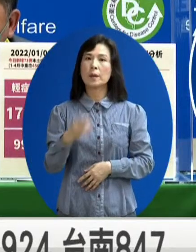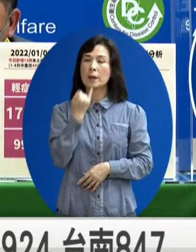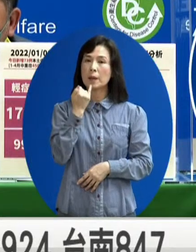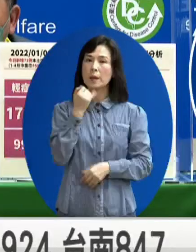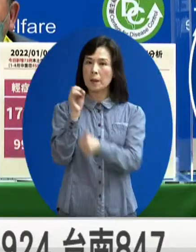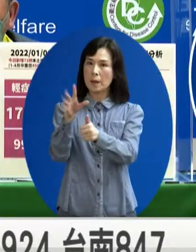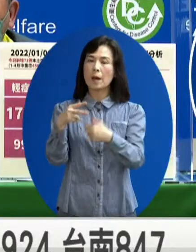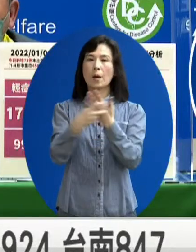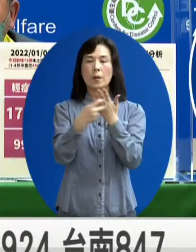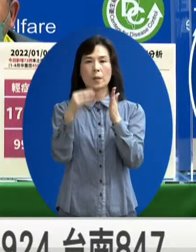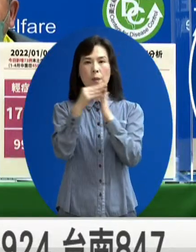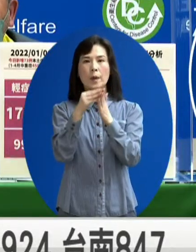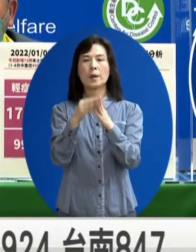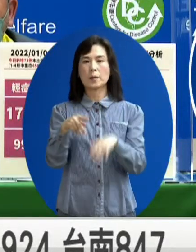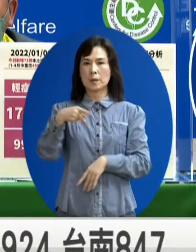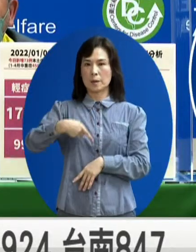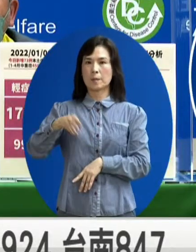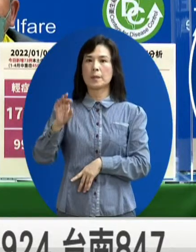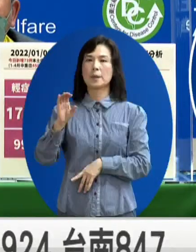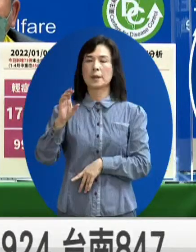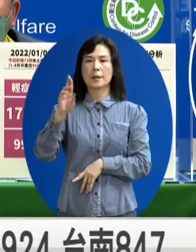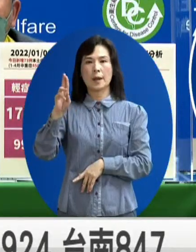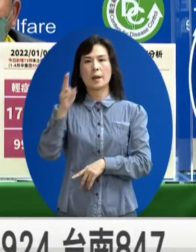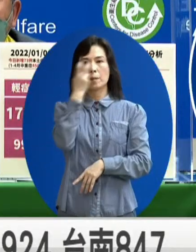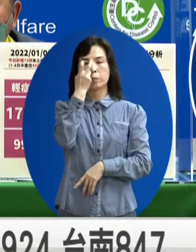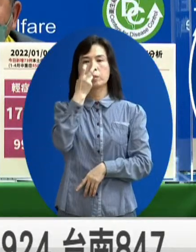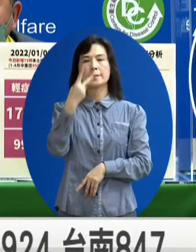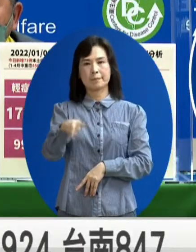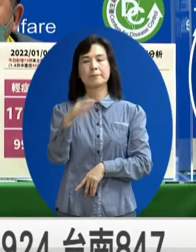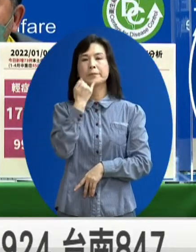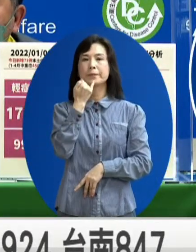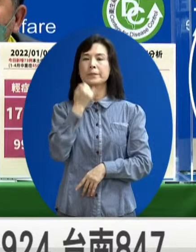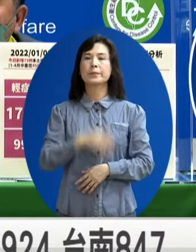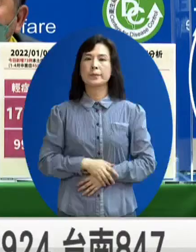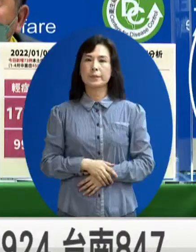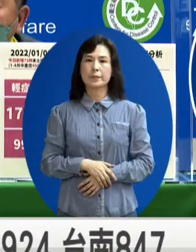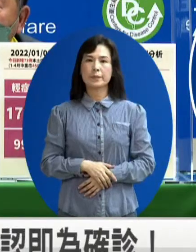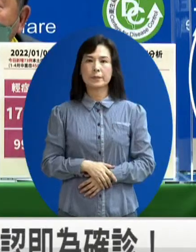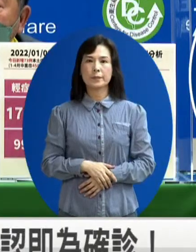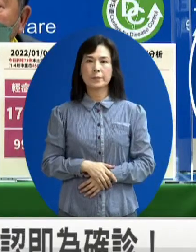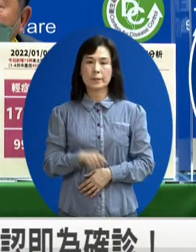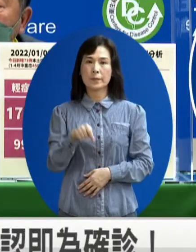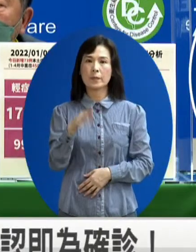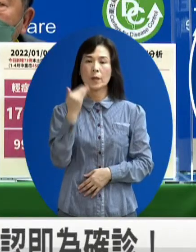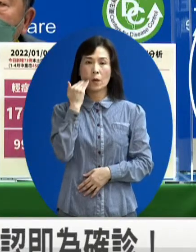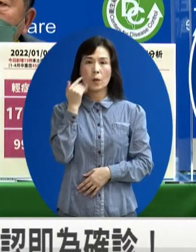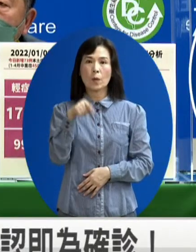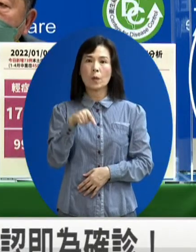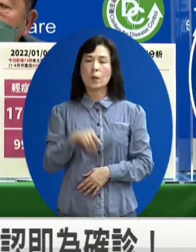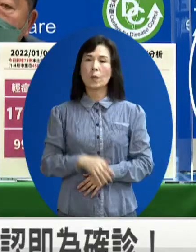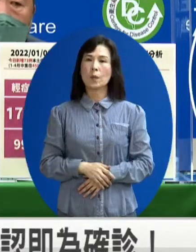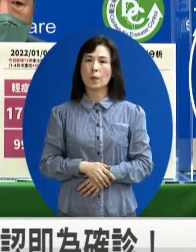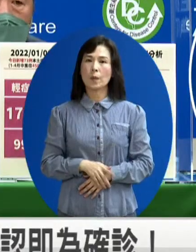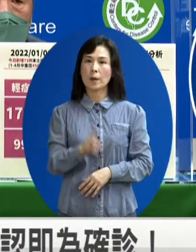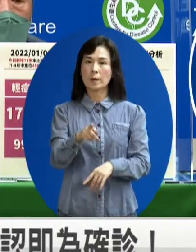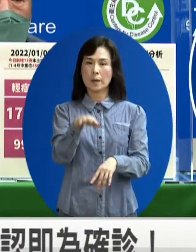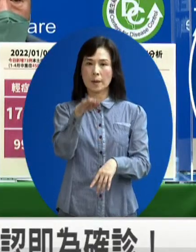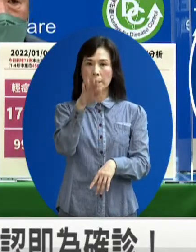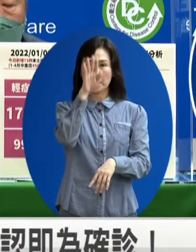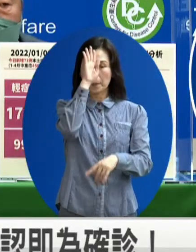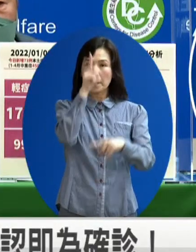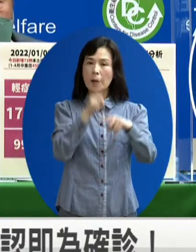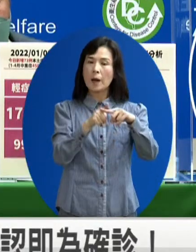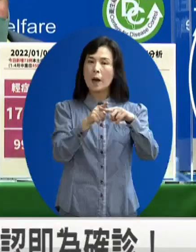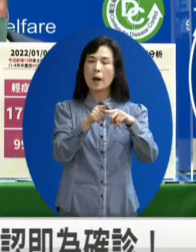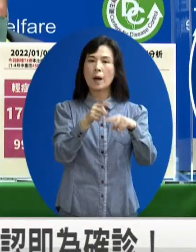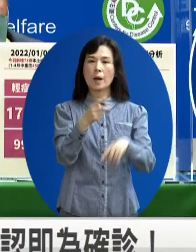通知卫生局安排做 PCR 的检验。哦，基本上还是就是说，如果在被确诊的他